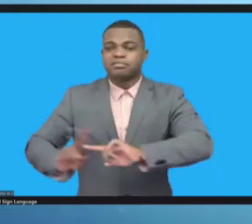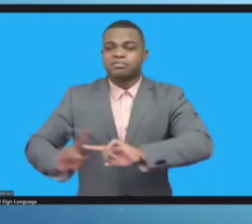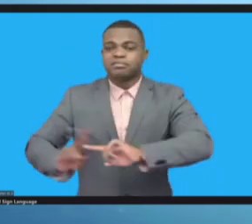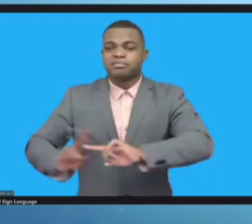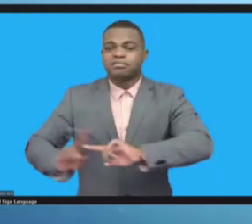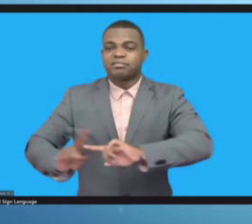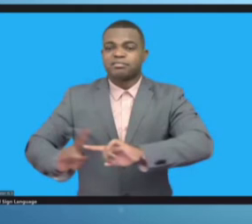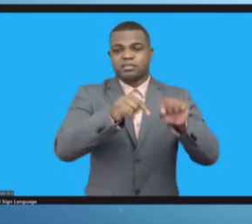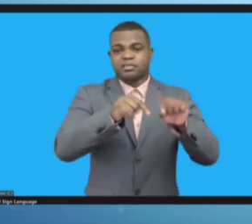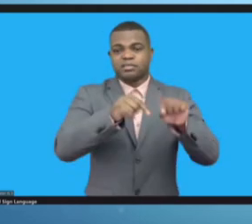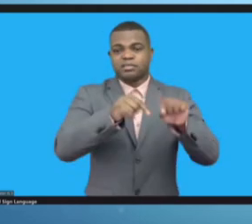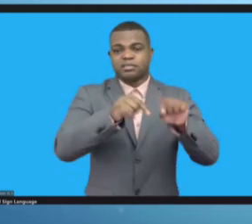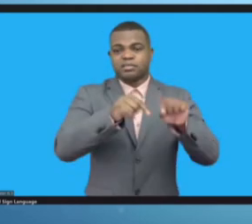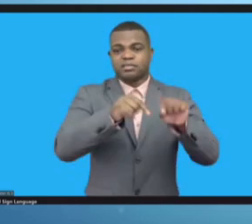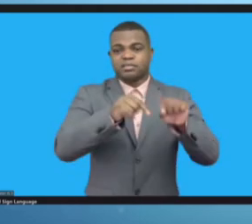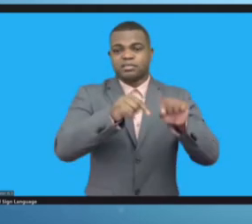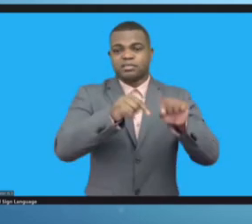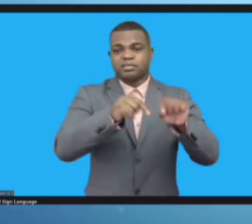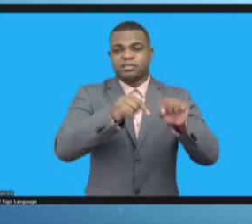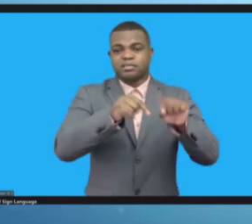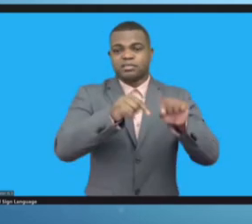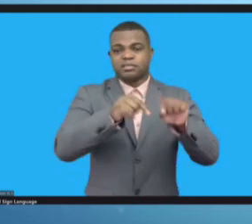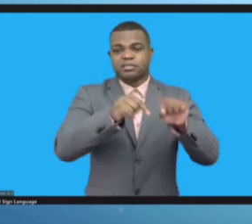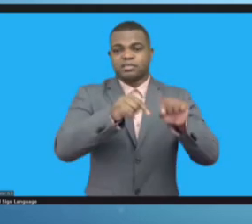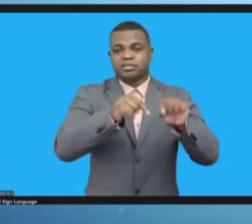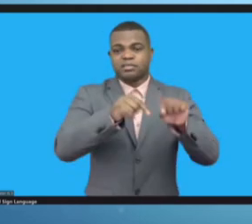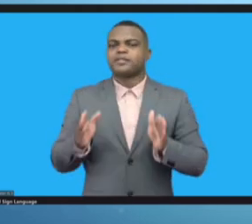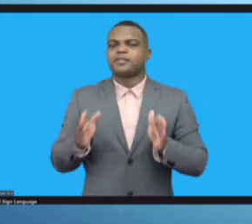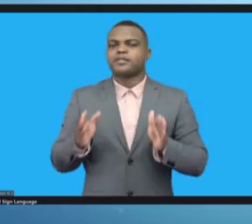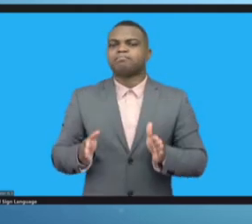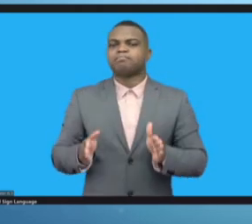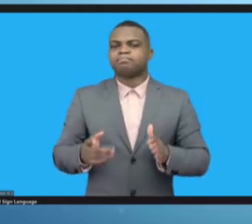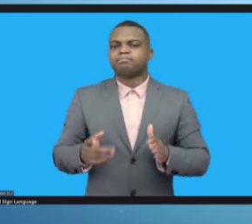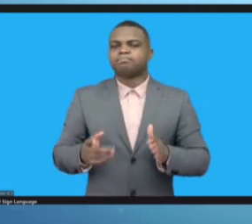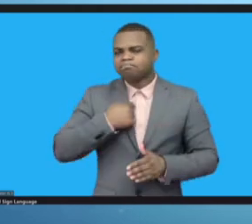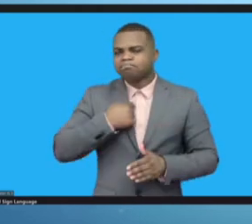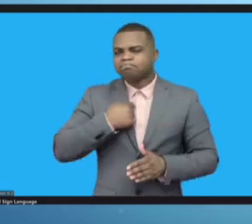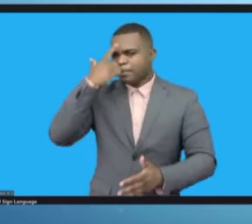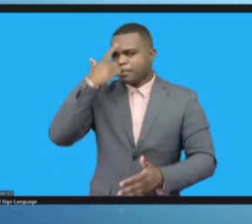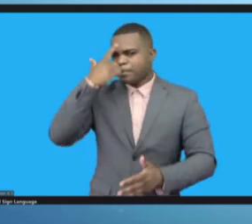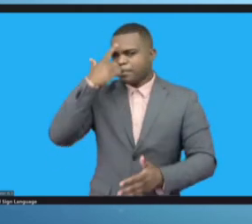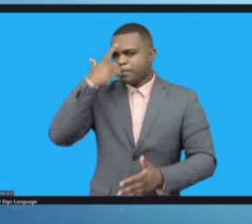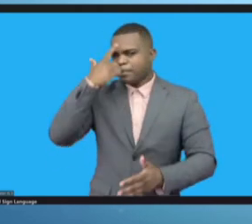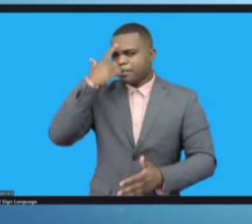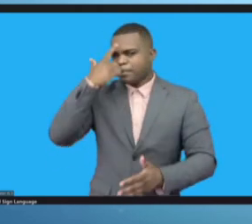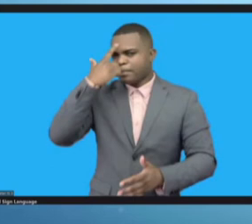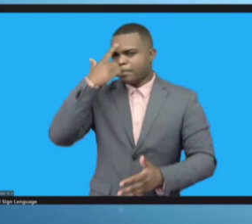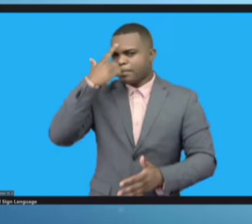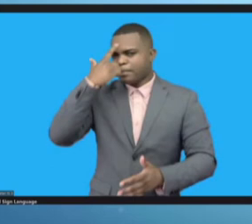que c'est là l'occasion de pouvoir réfléchir ensemble en vue de solutions novatrices.